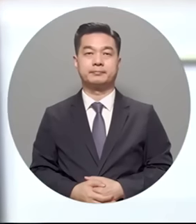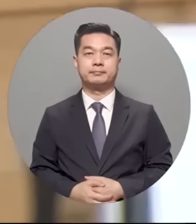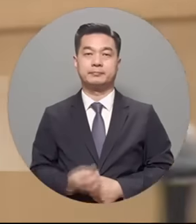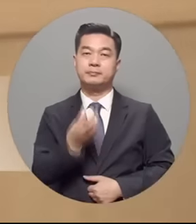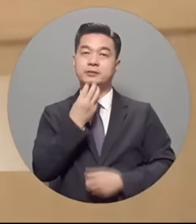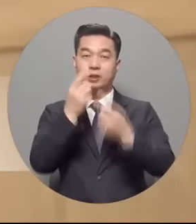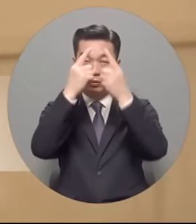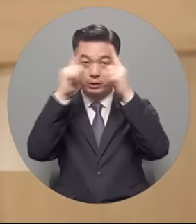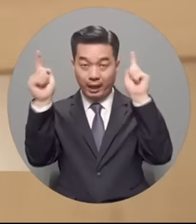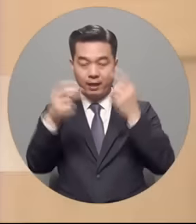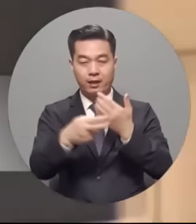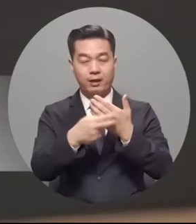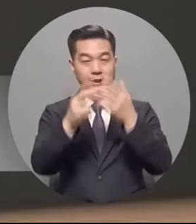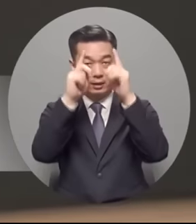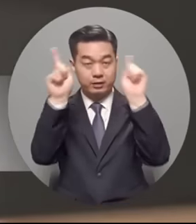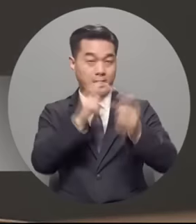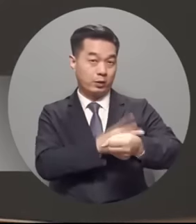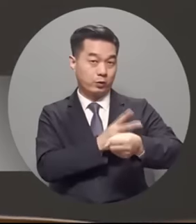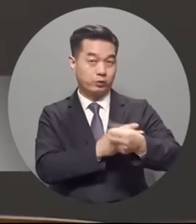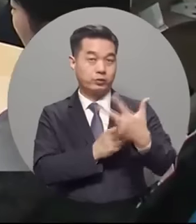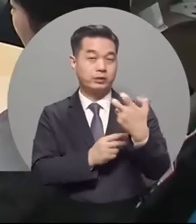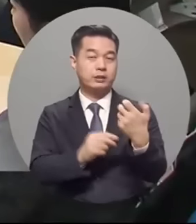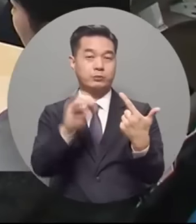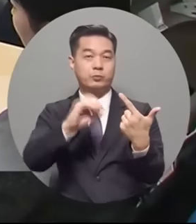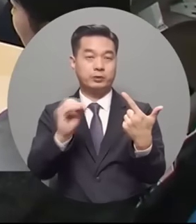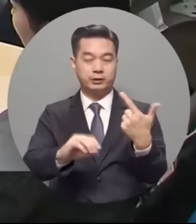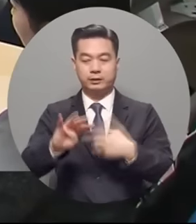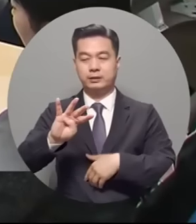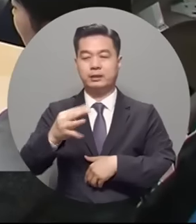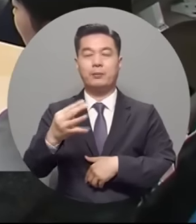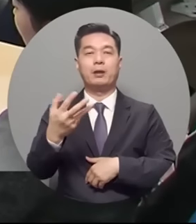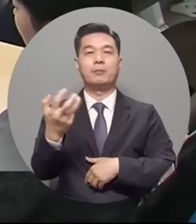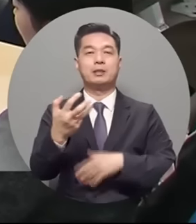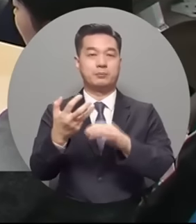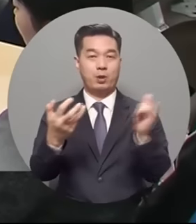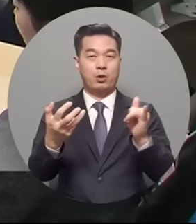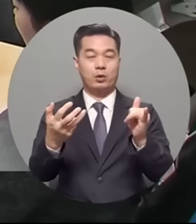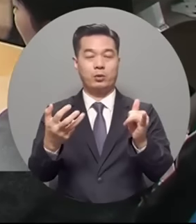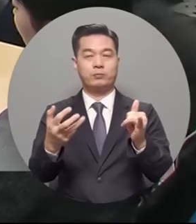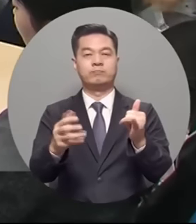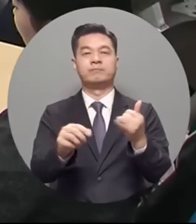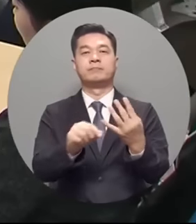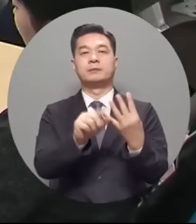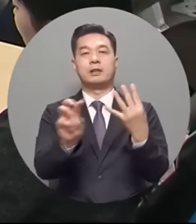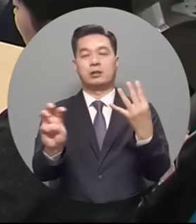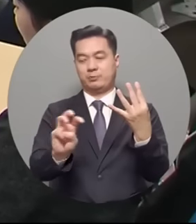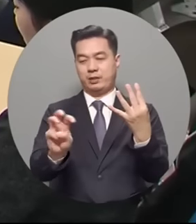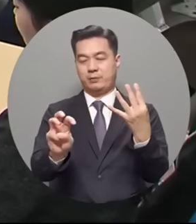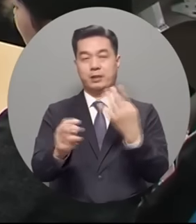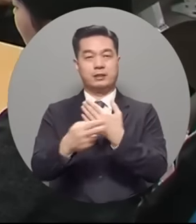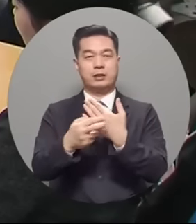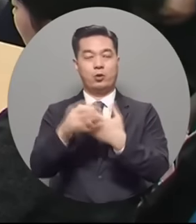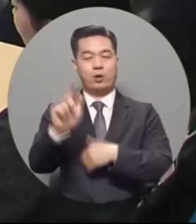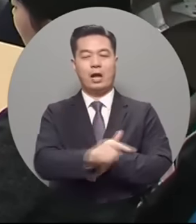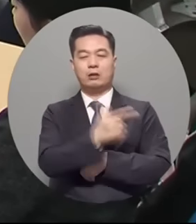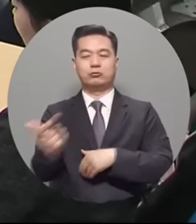교수의 76%, 480명이 오는 30일 하루 진료를 전면 중단하겠다고